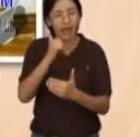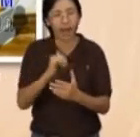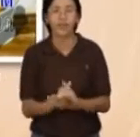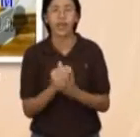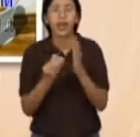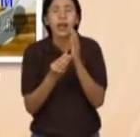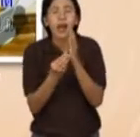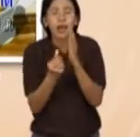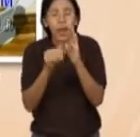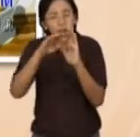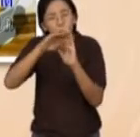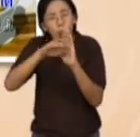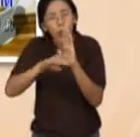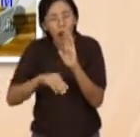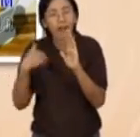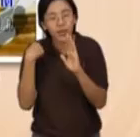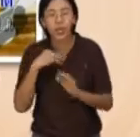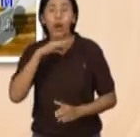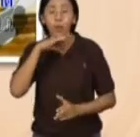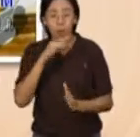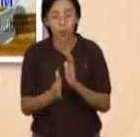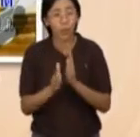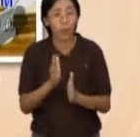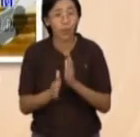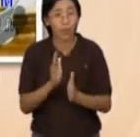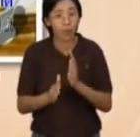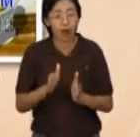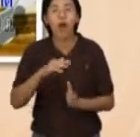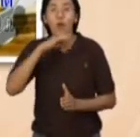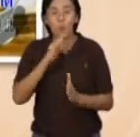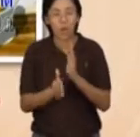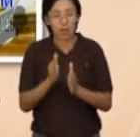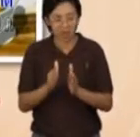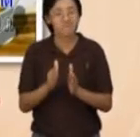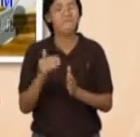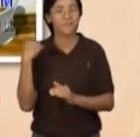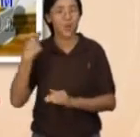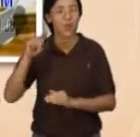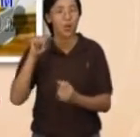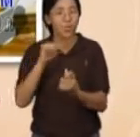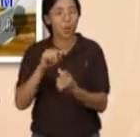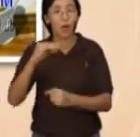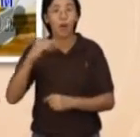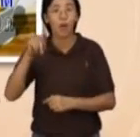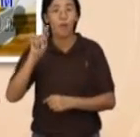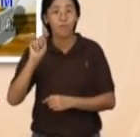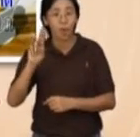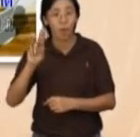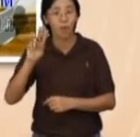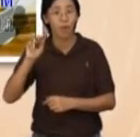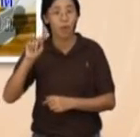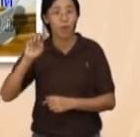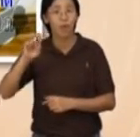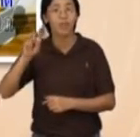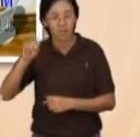อรอลลดน้อยลงจะใส่หมูสับนะคะซึ่งจะเป็นโปรตีนมากเลยอาจจะไม่เหมาะสำหรับผู้ที่